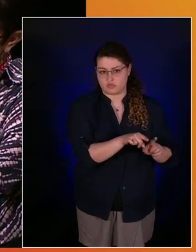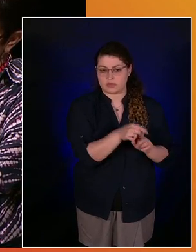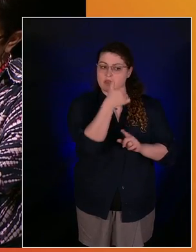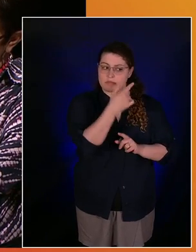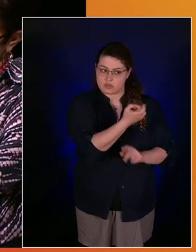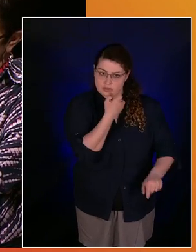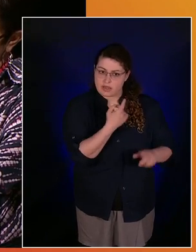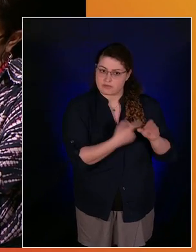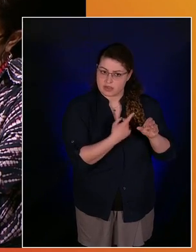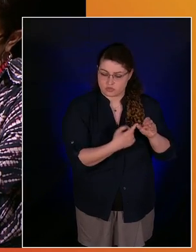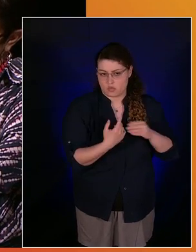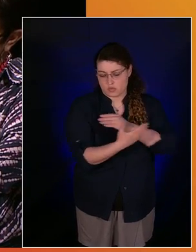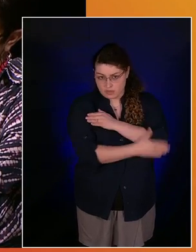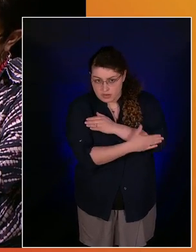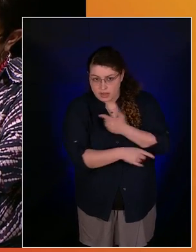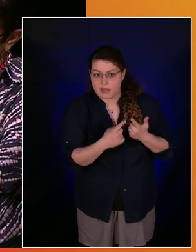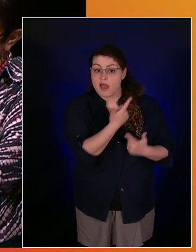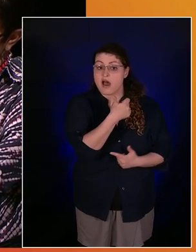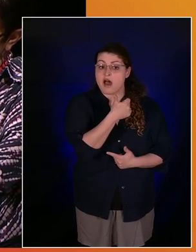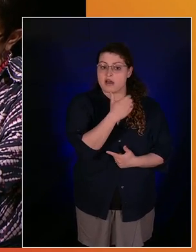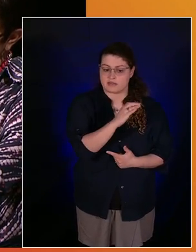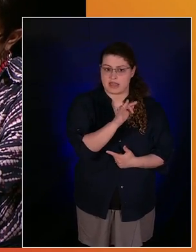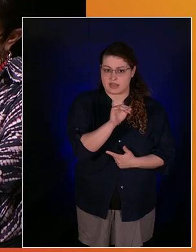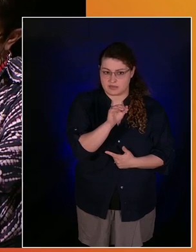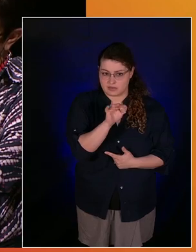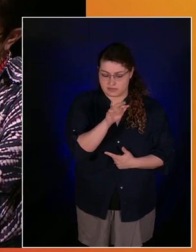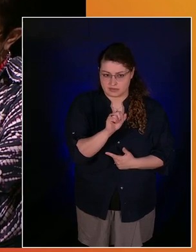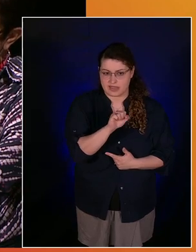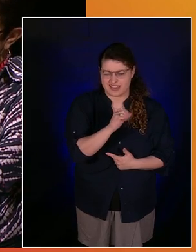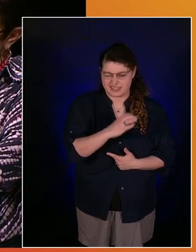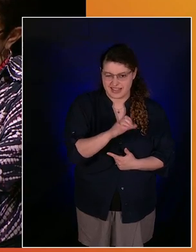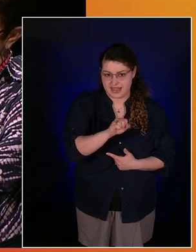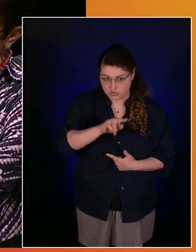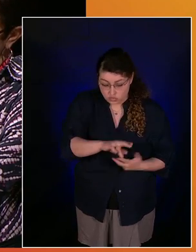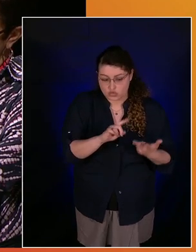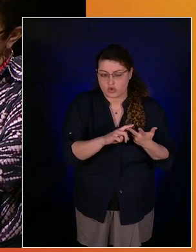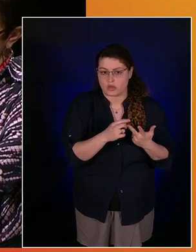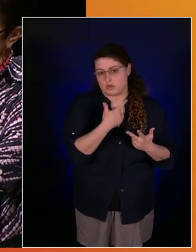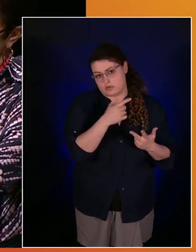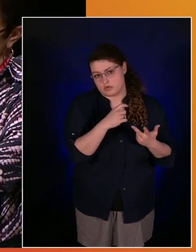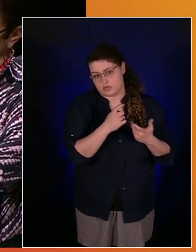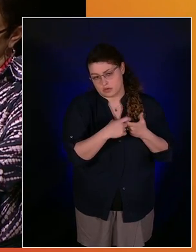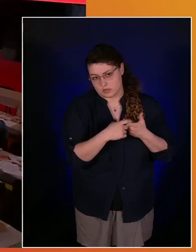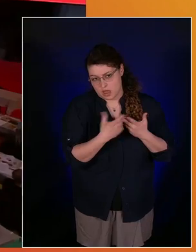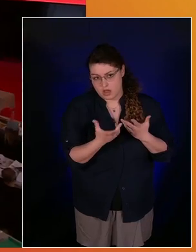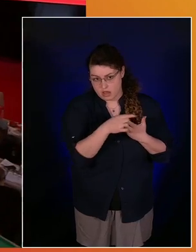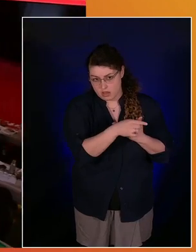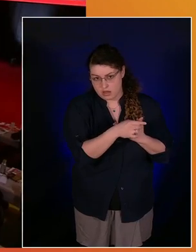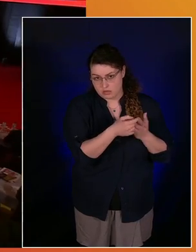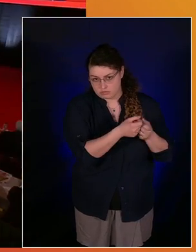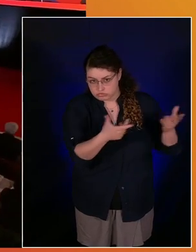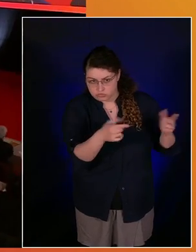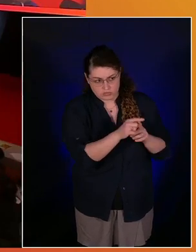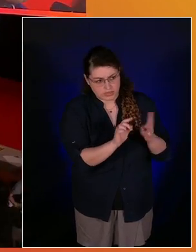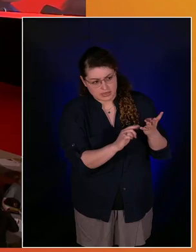camarade solidaire et un camarade de FSU et un dont on n pas encore l'identité je crois qu'on a des invités de la Confédération paysane et de